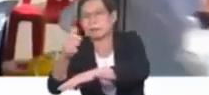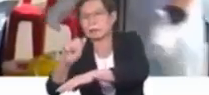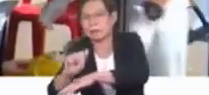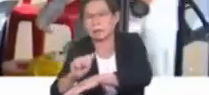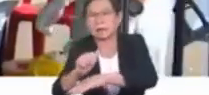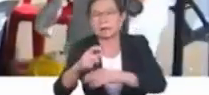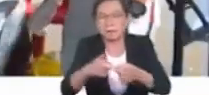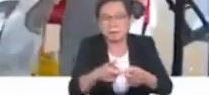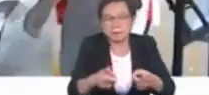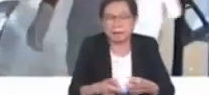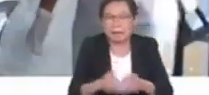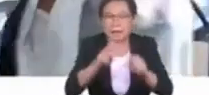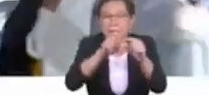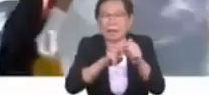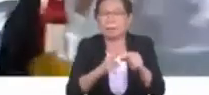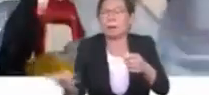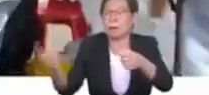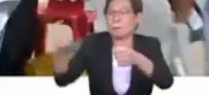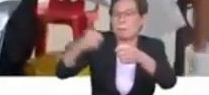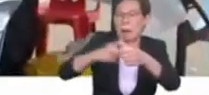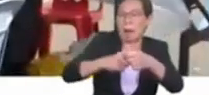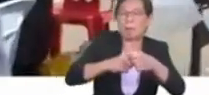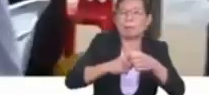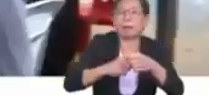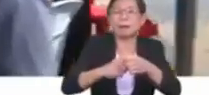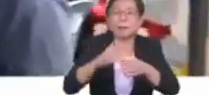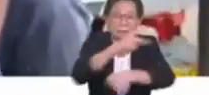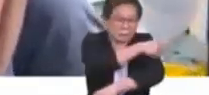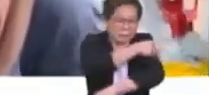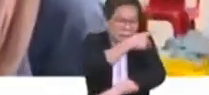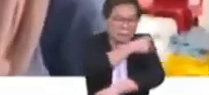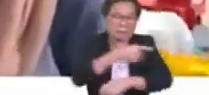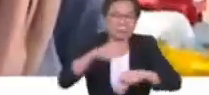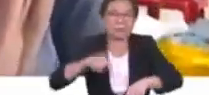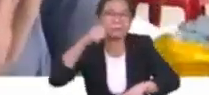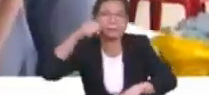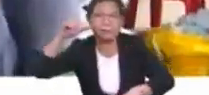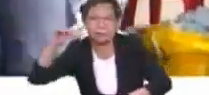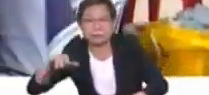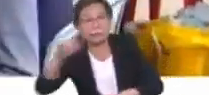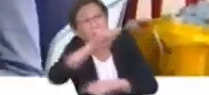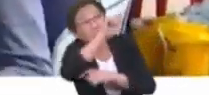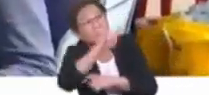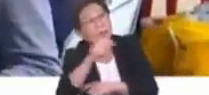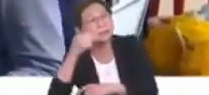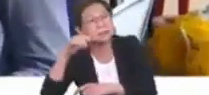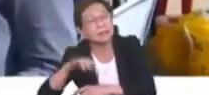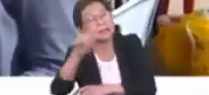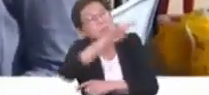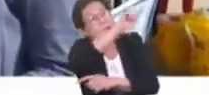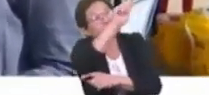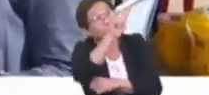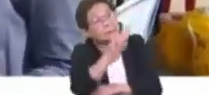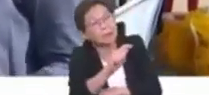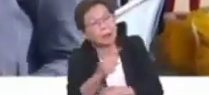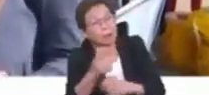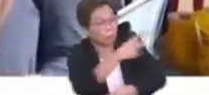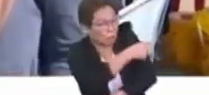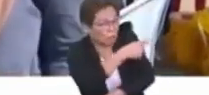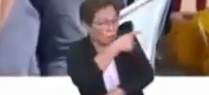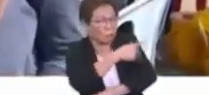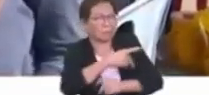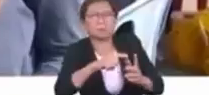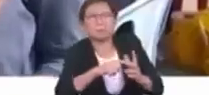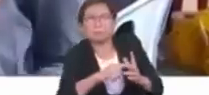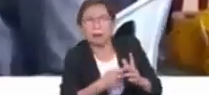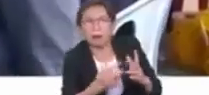bagi memperkatakan mengenai operasi di klinik ini. Jadi, sister, kita nak tanya macam mana agaknya klinik ini